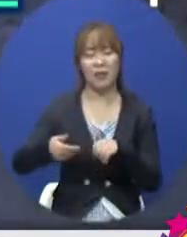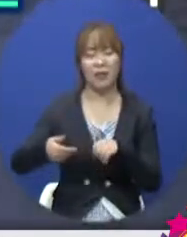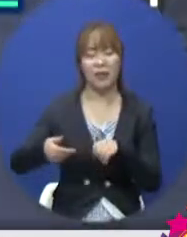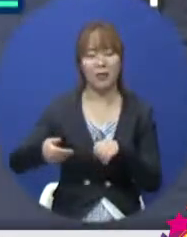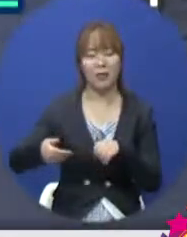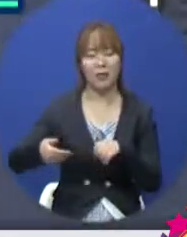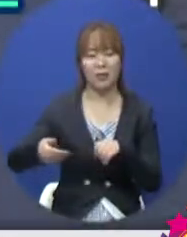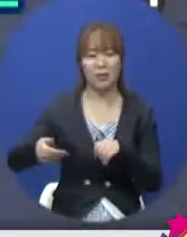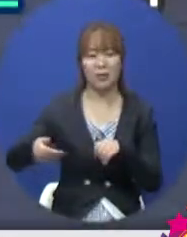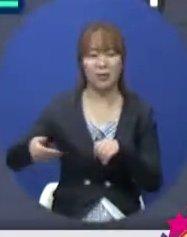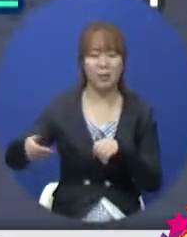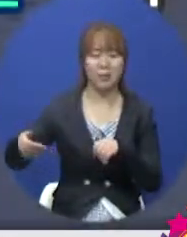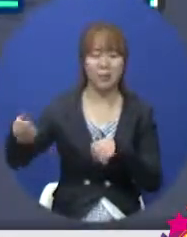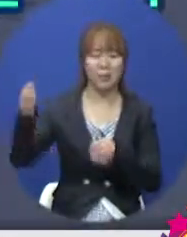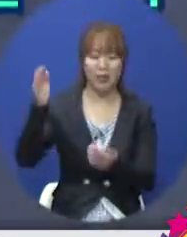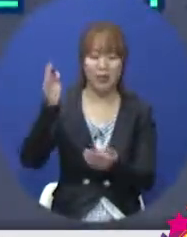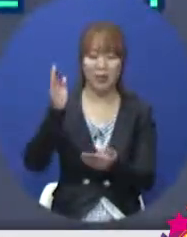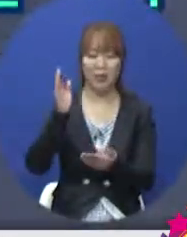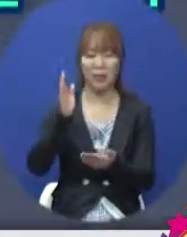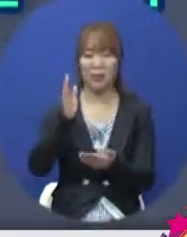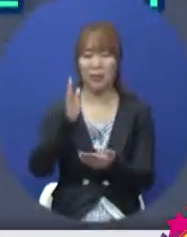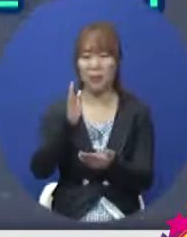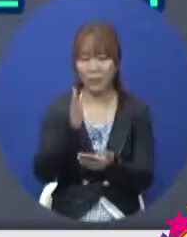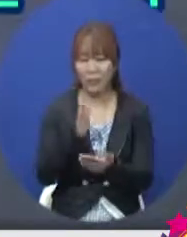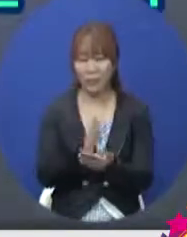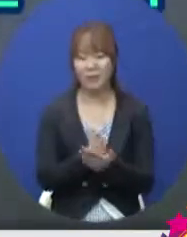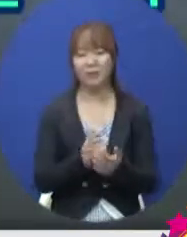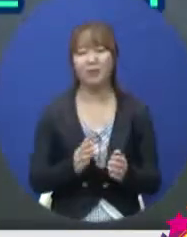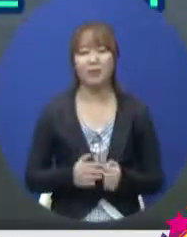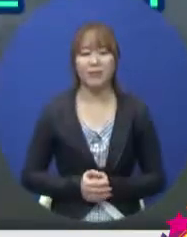세월 앞가지를 말으라.